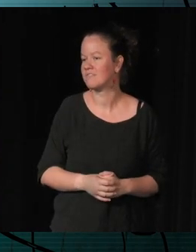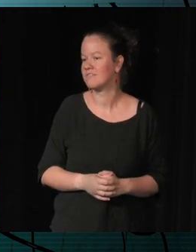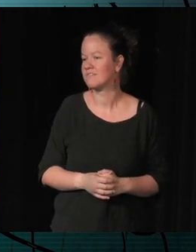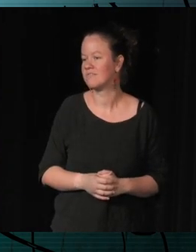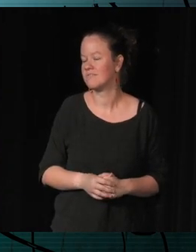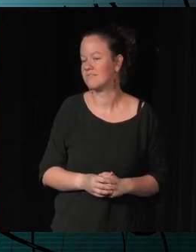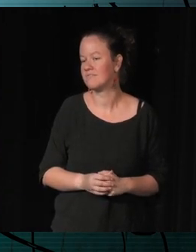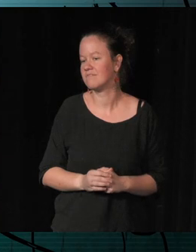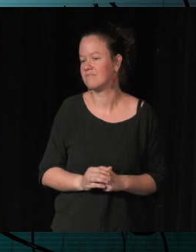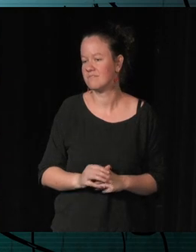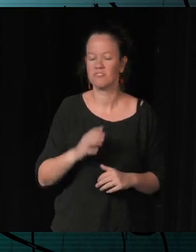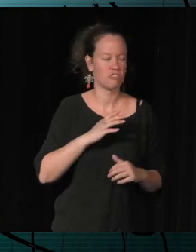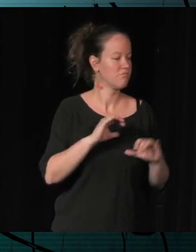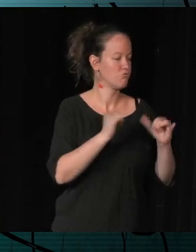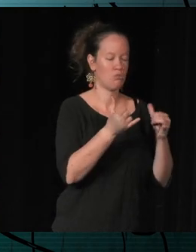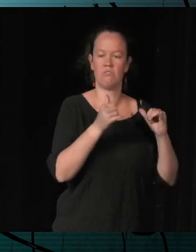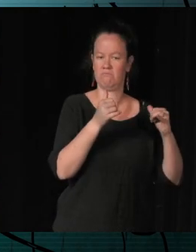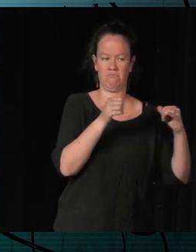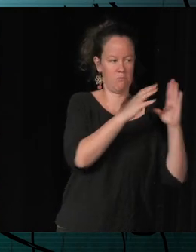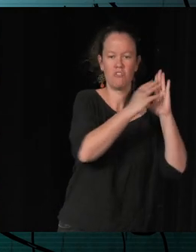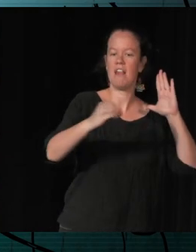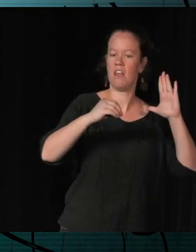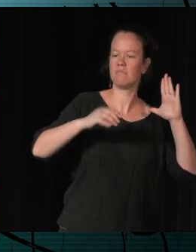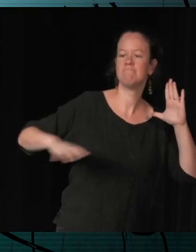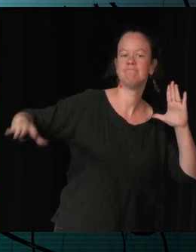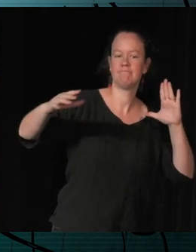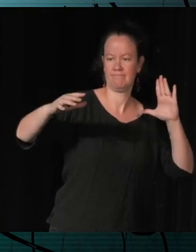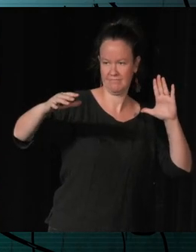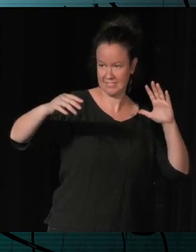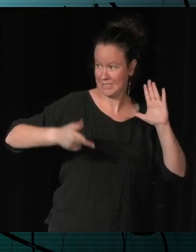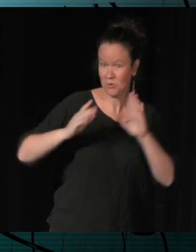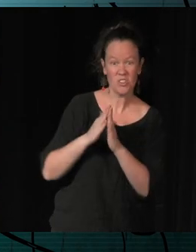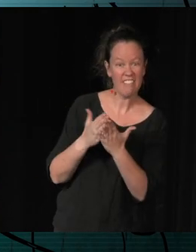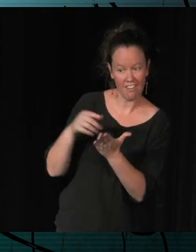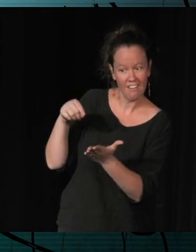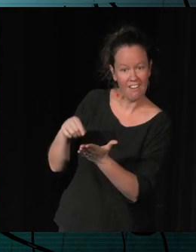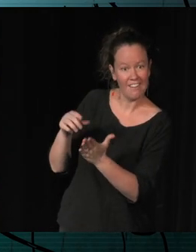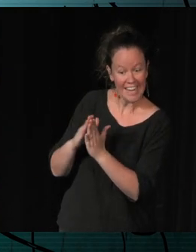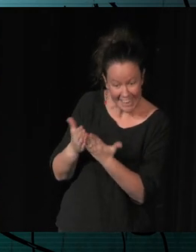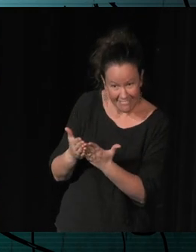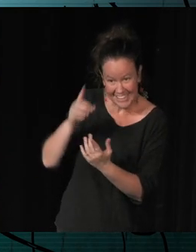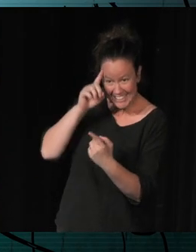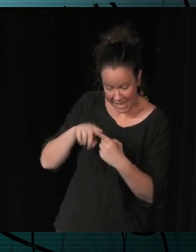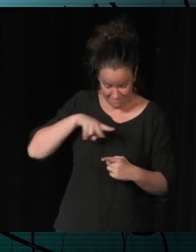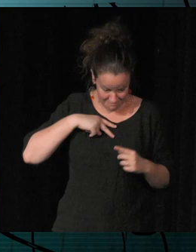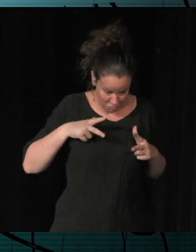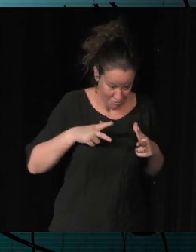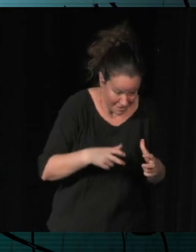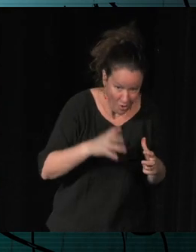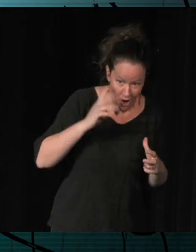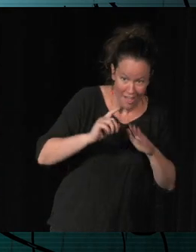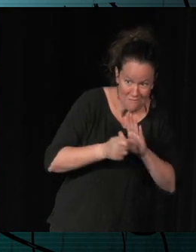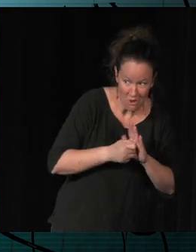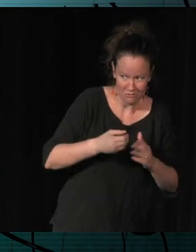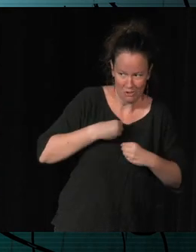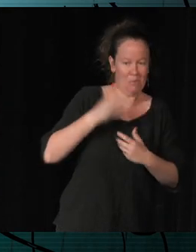inspirés de celui que j'ai fait c'est a des gens qui ont envie d'écrire cette histoire là ça c'est vraiment le truc le plus troublant je pense